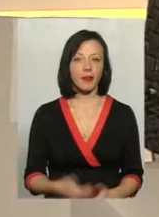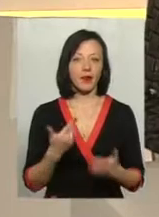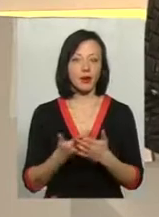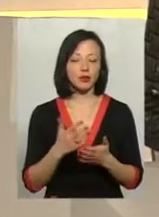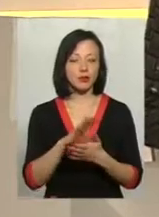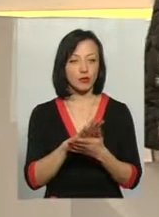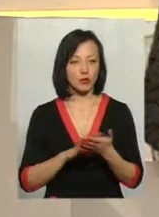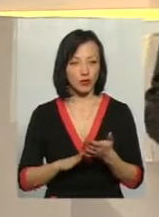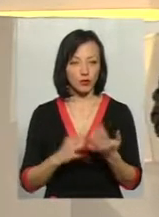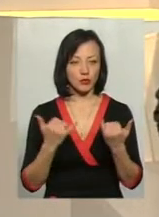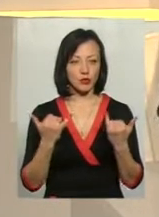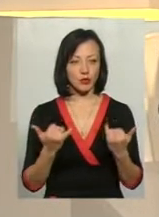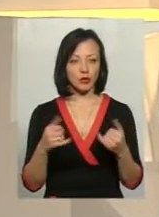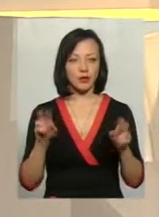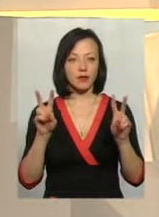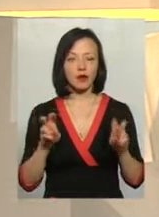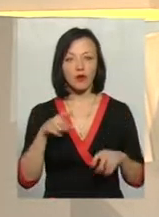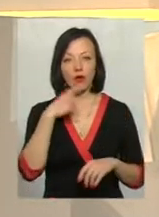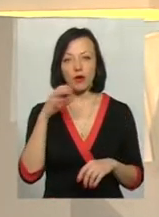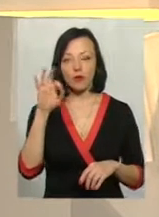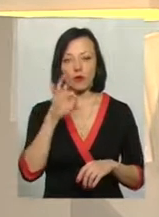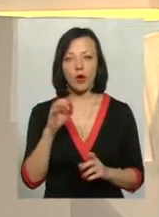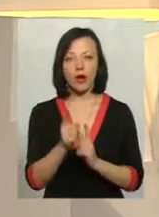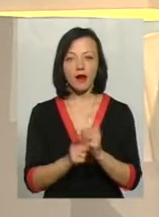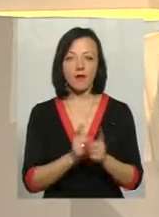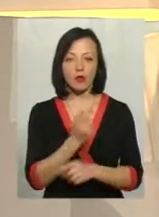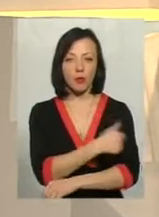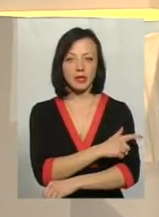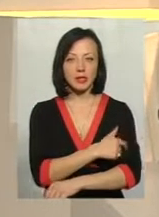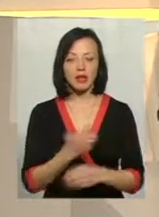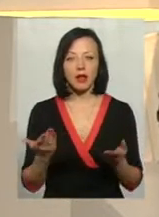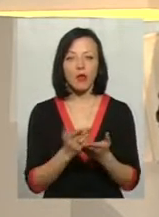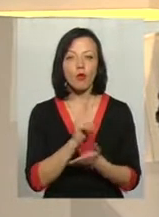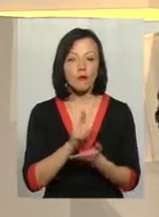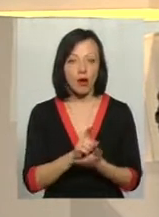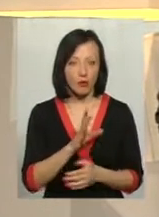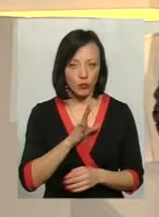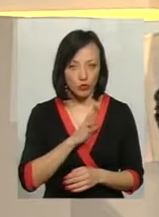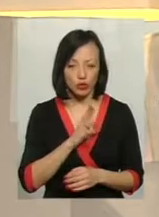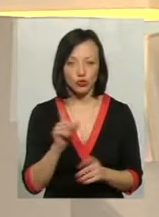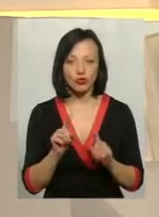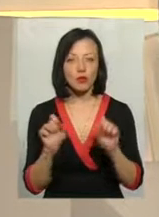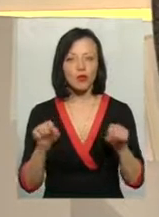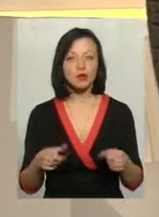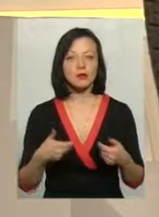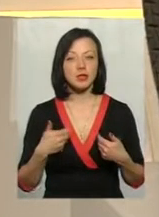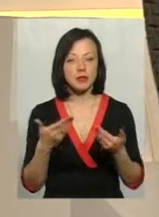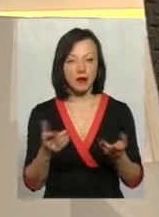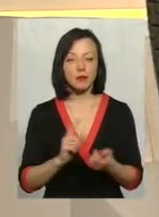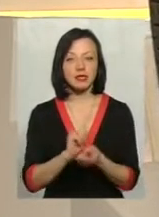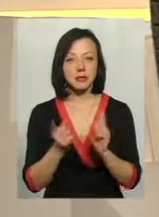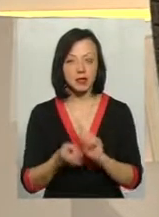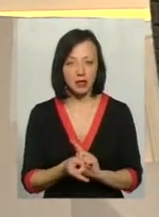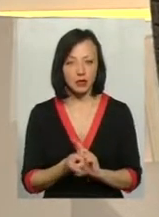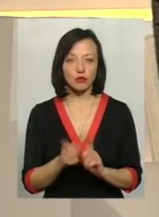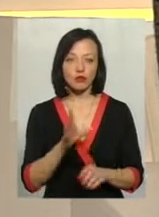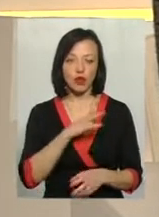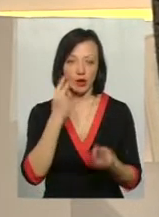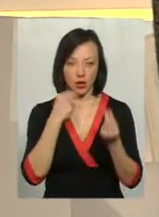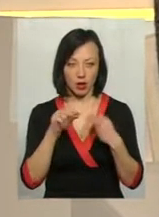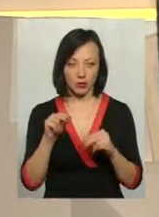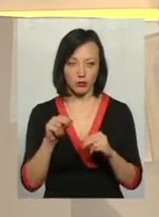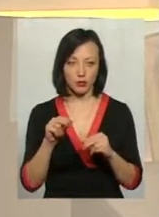Продовжимо. Сьогодні ми у темі говоримо про реформу медицини, якою вона має бути, і що можемо ми з вами змінити для того, щоб вона була